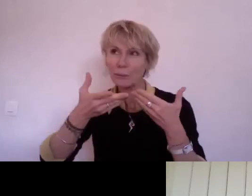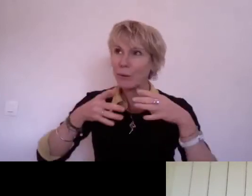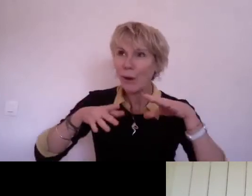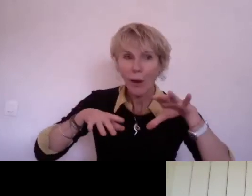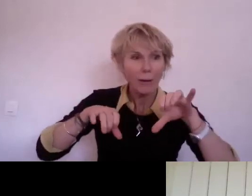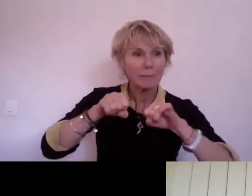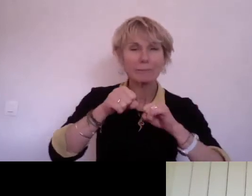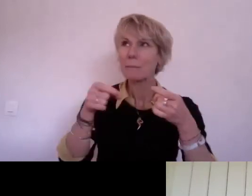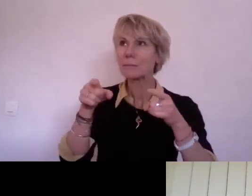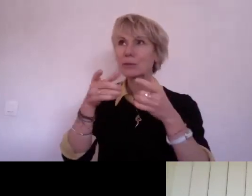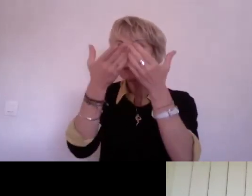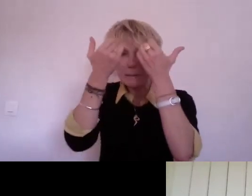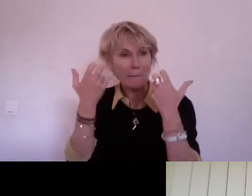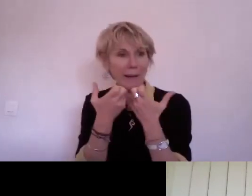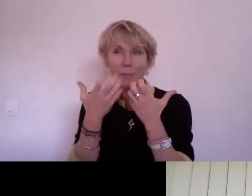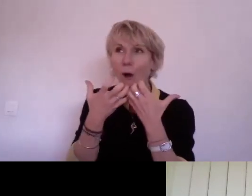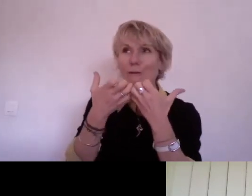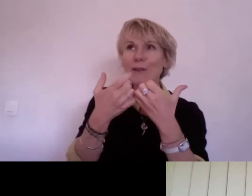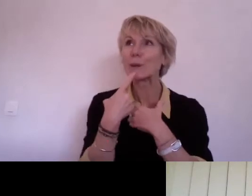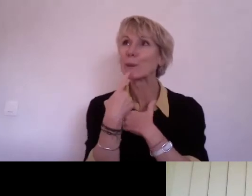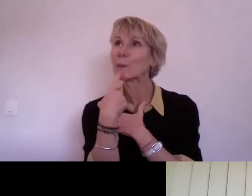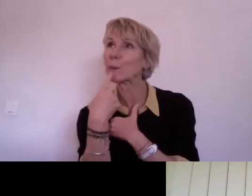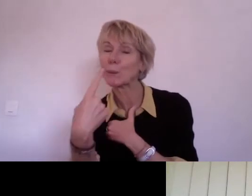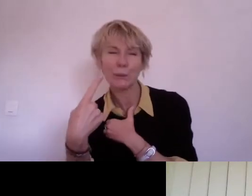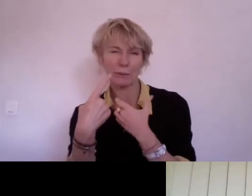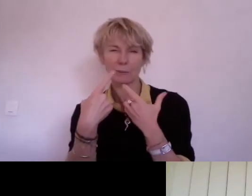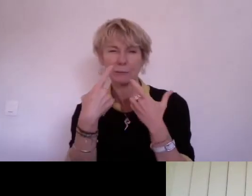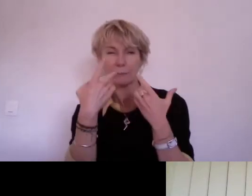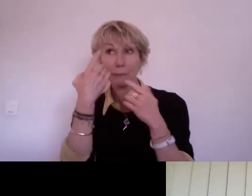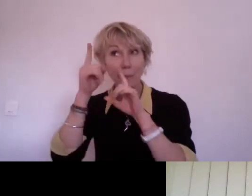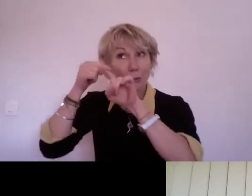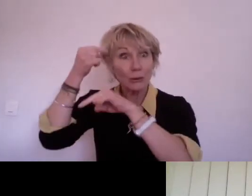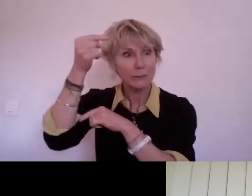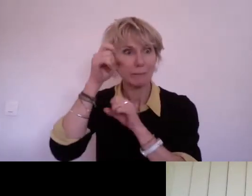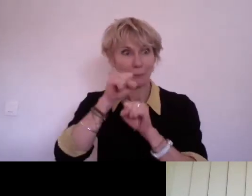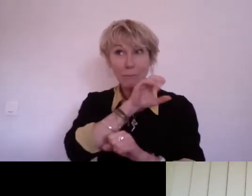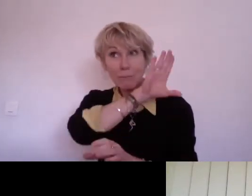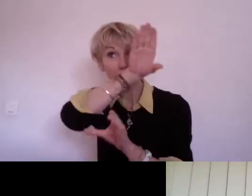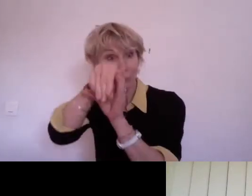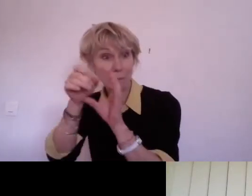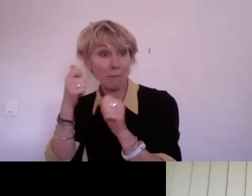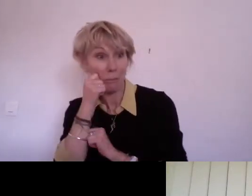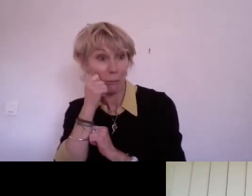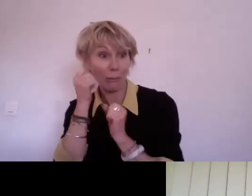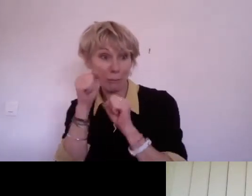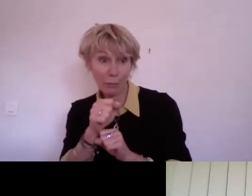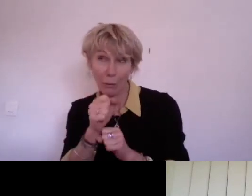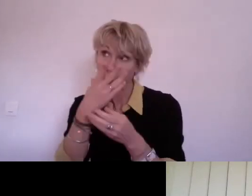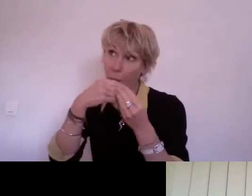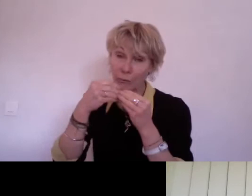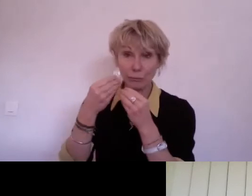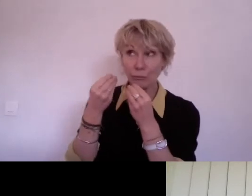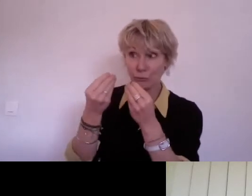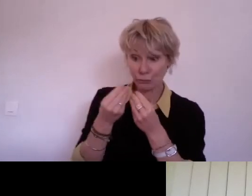goût à ces personnes de venir au musée. Et puis, ça permet aussi de faire connaître au public qu'il